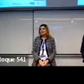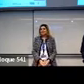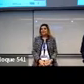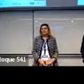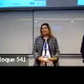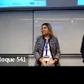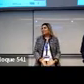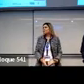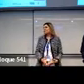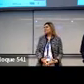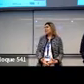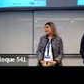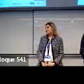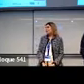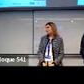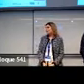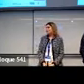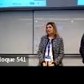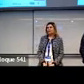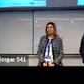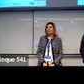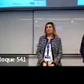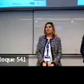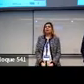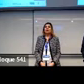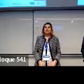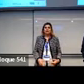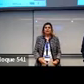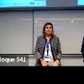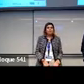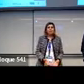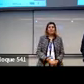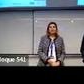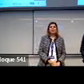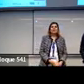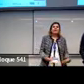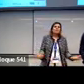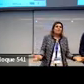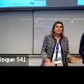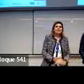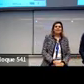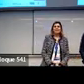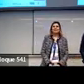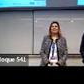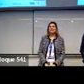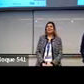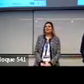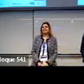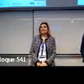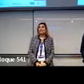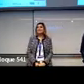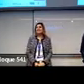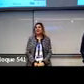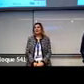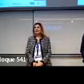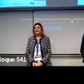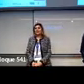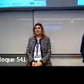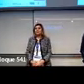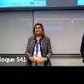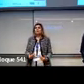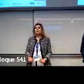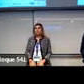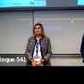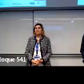1997 et cette ressource, elle n'est plus utilisable. Je peux vous confirmer aussi que Excel